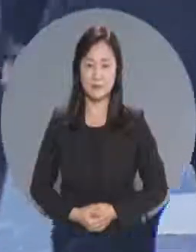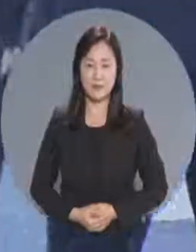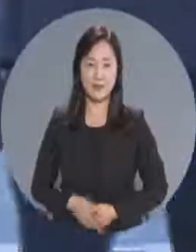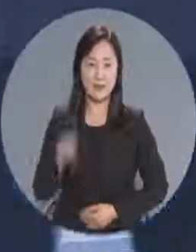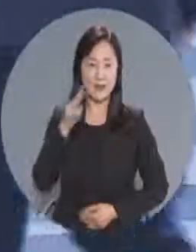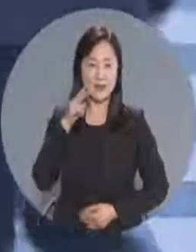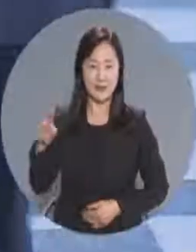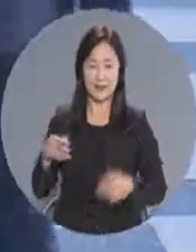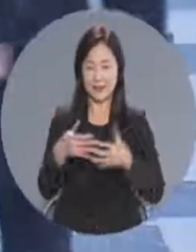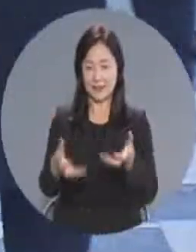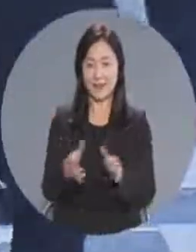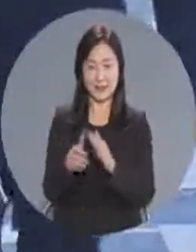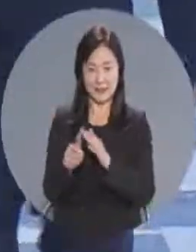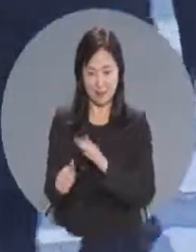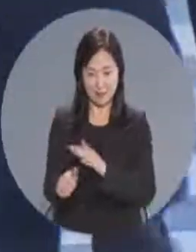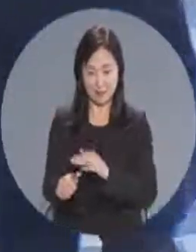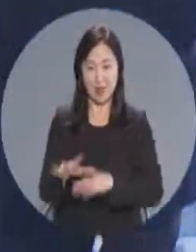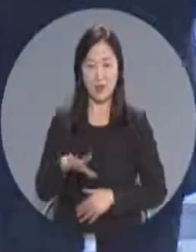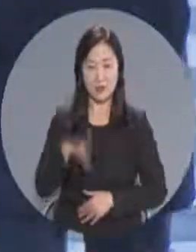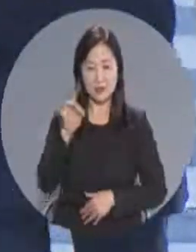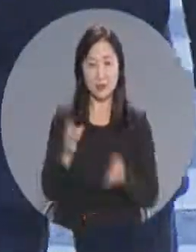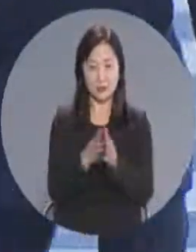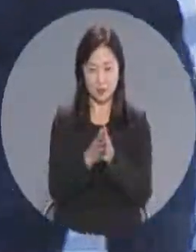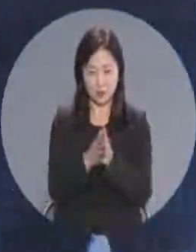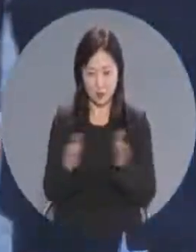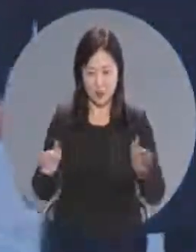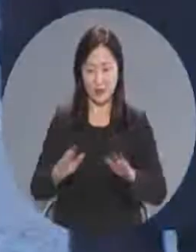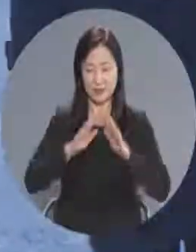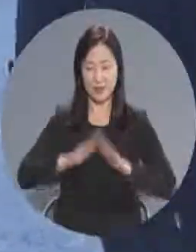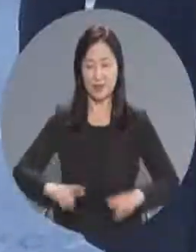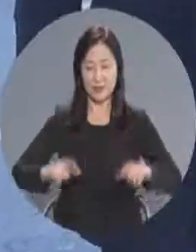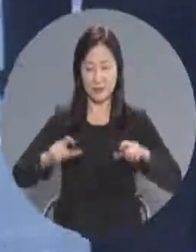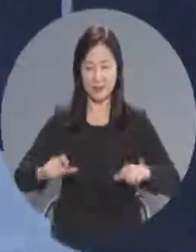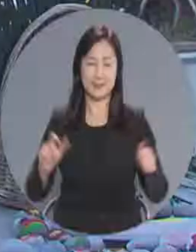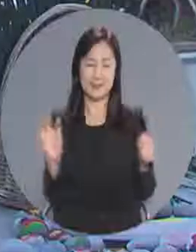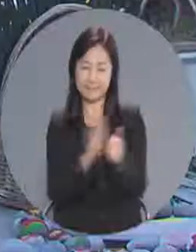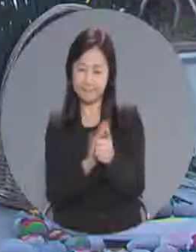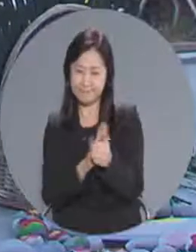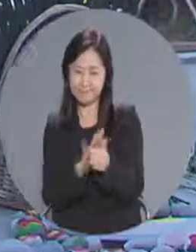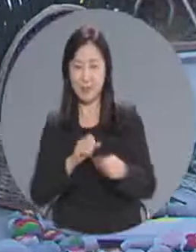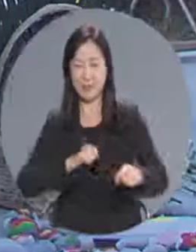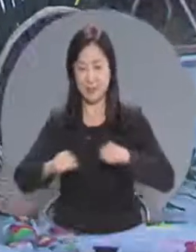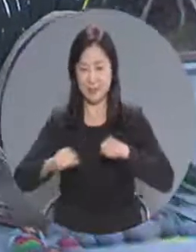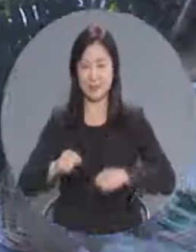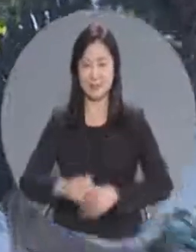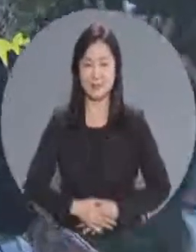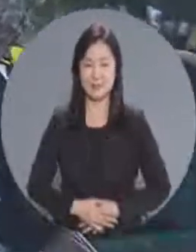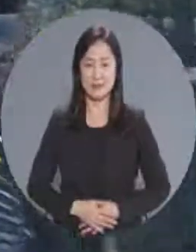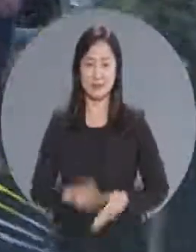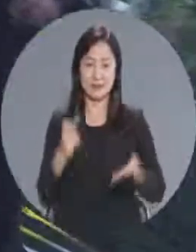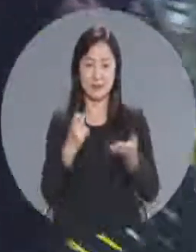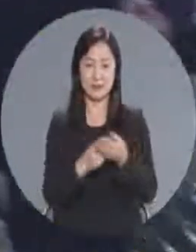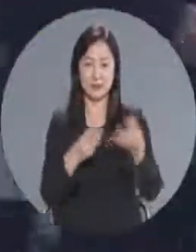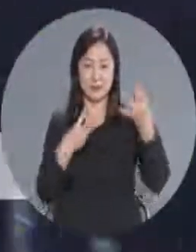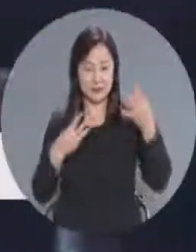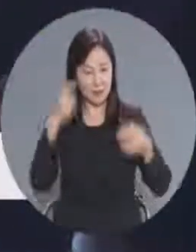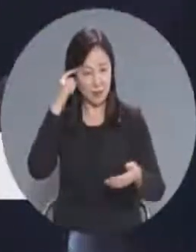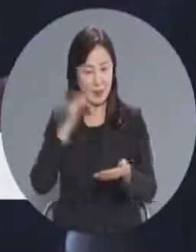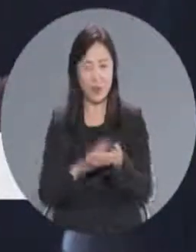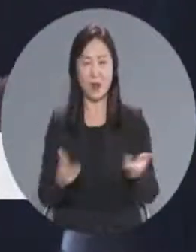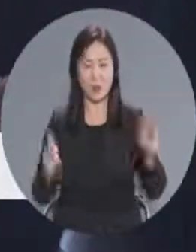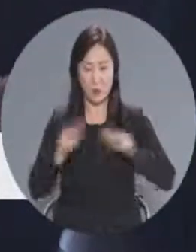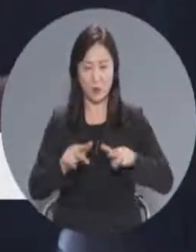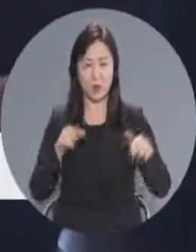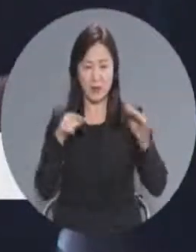야당 당대표의 새해 첫 행보는 호남의 수건을 조명하는 민심 달래기였습니다. 제주 4.3 평화공원 위령탑을 방문한 이